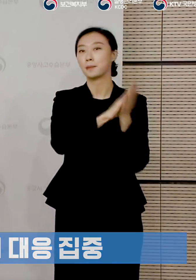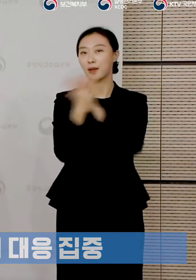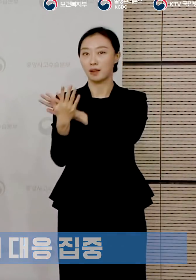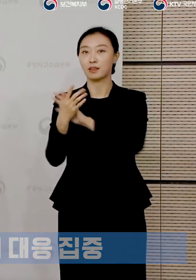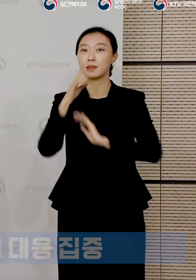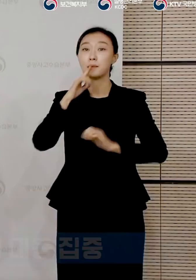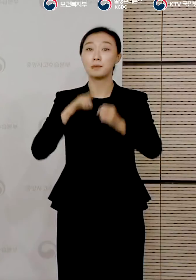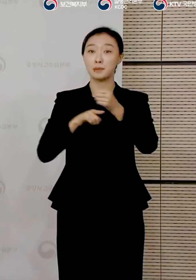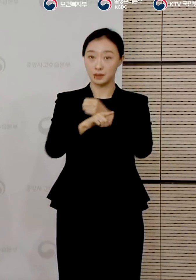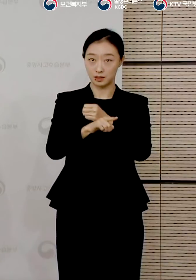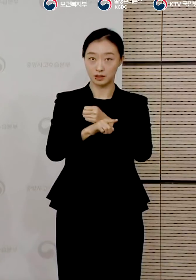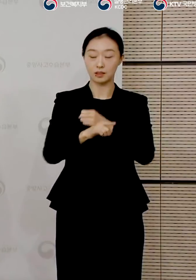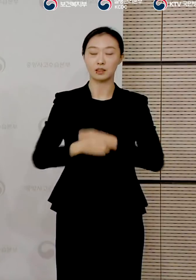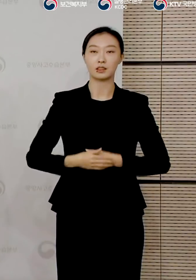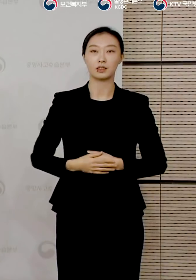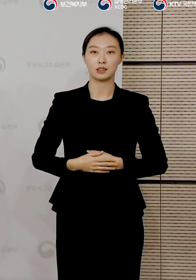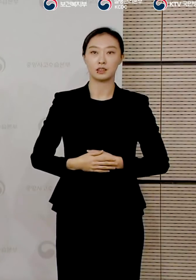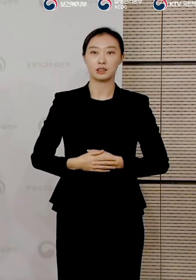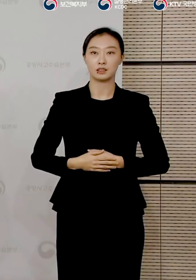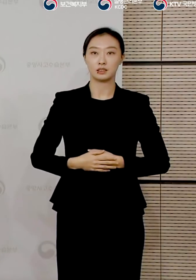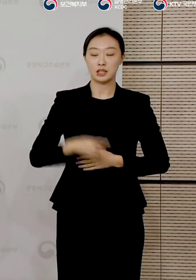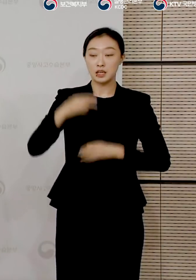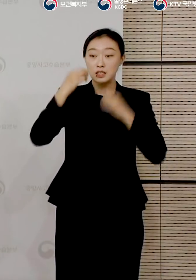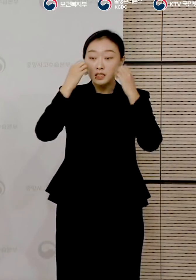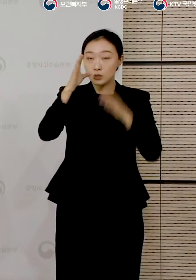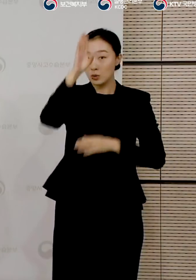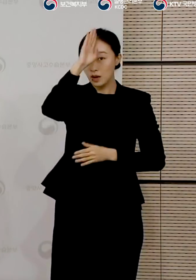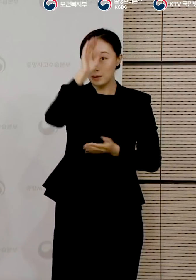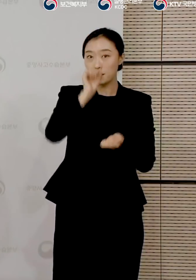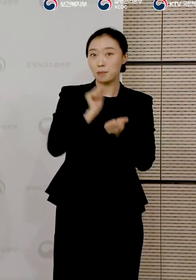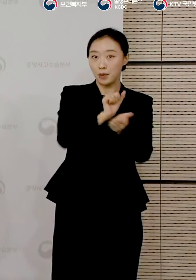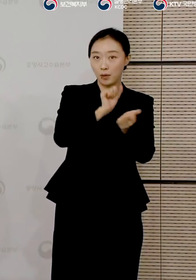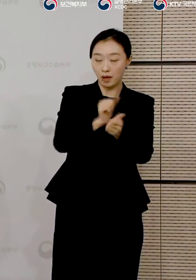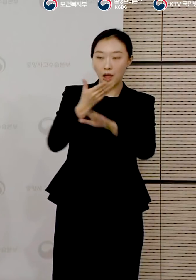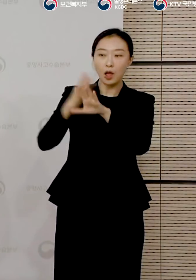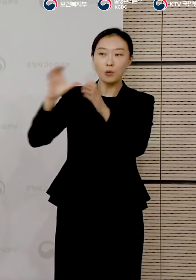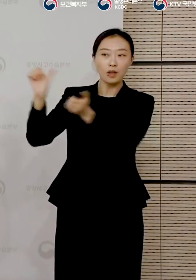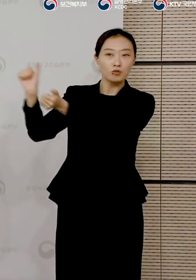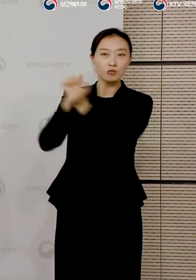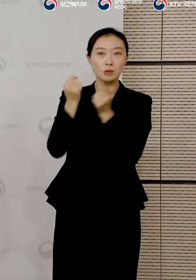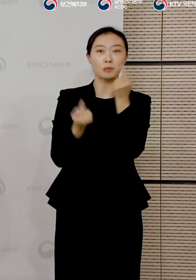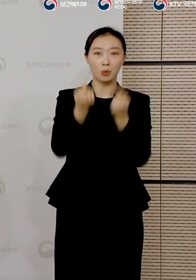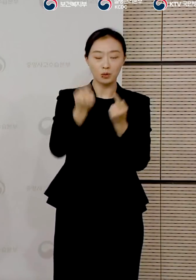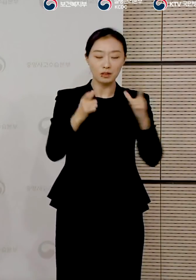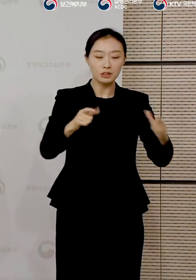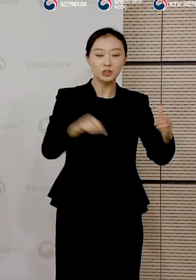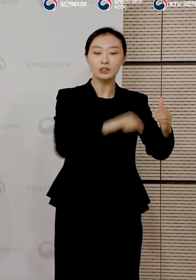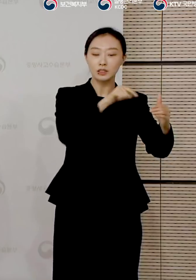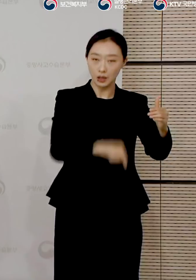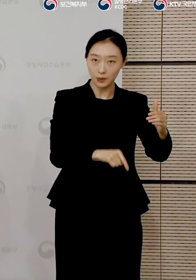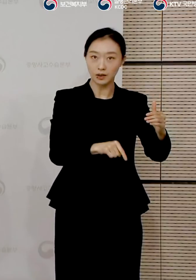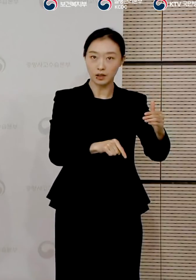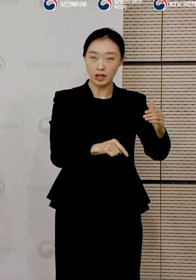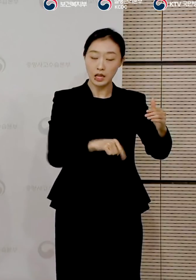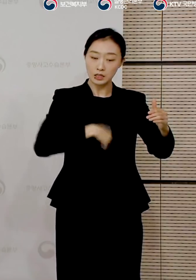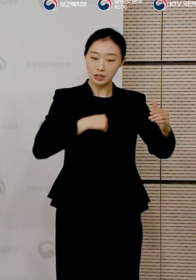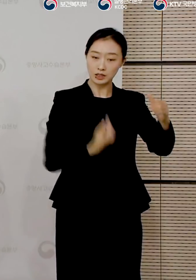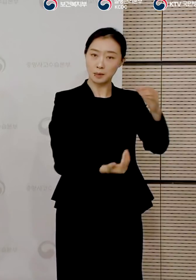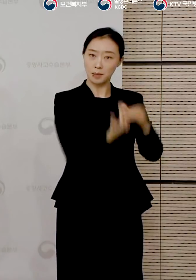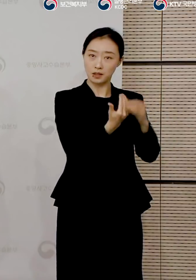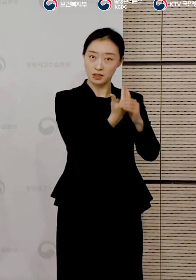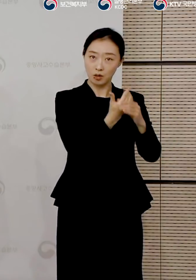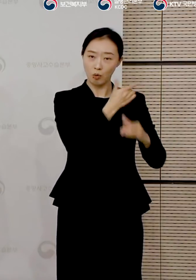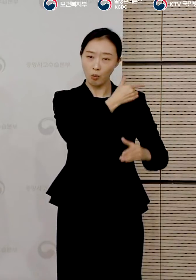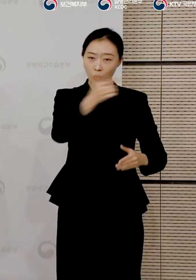것을 의미합니다. 즉, 신종 감염병의 해외 유입보다 지역사회에서의 자체 발생 규모가